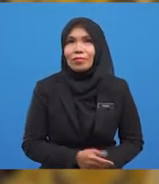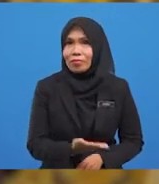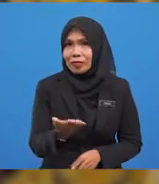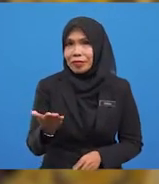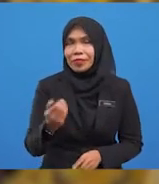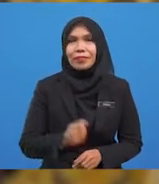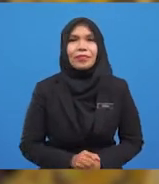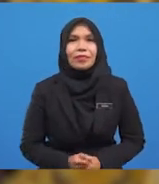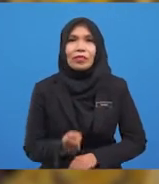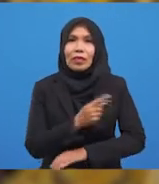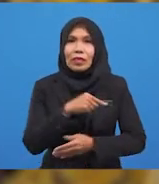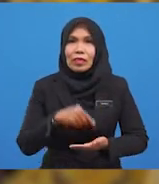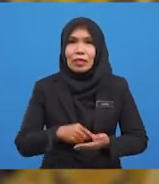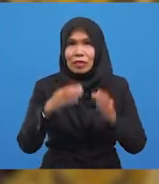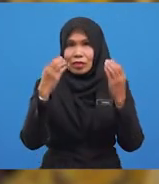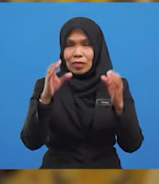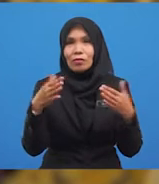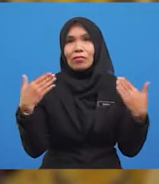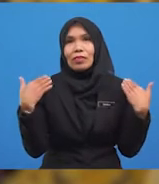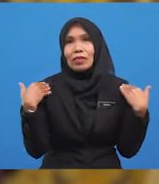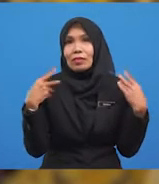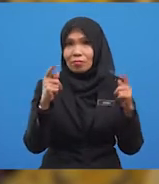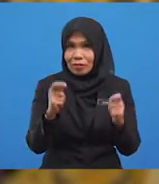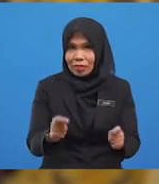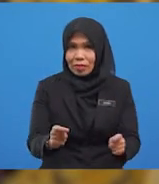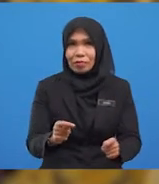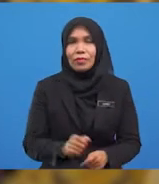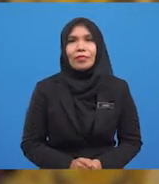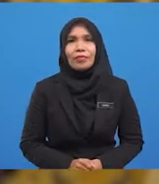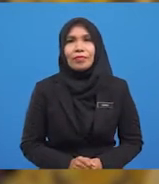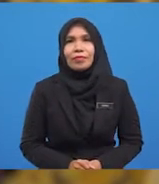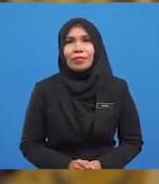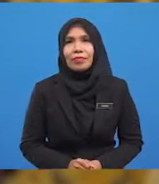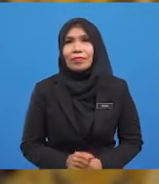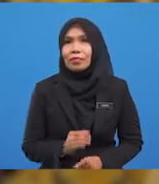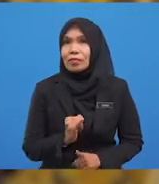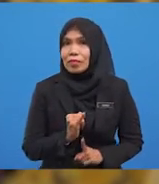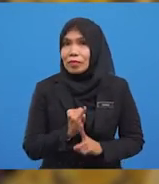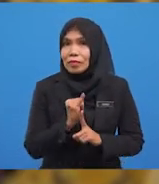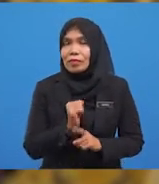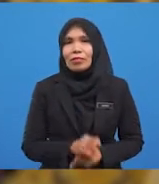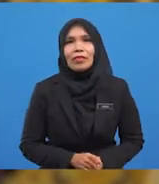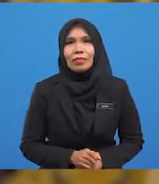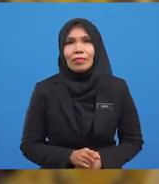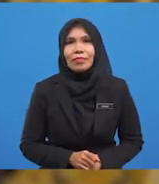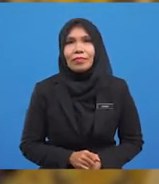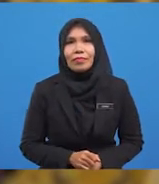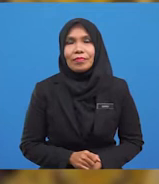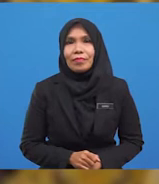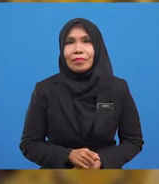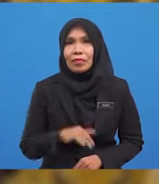juga, cikgu ada tetamu istimewa yang akan menemani cikgu dalam